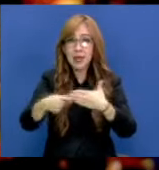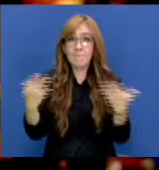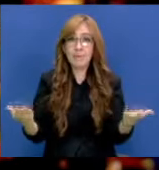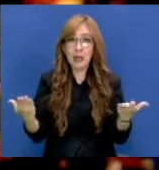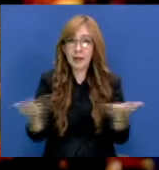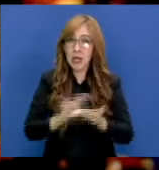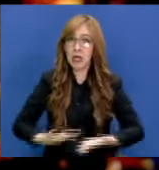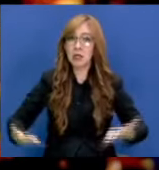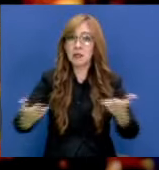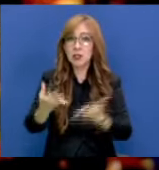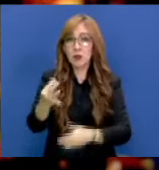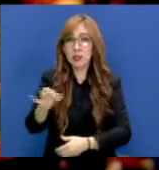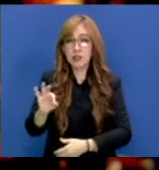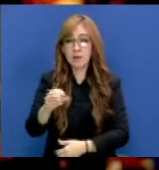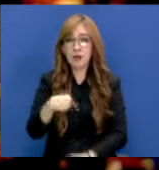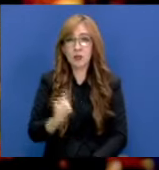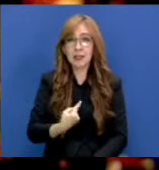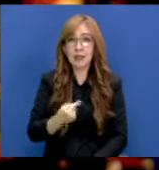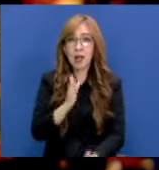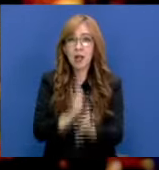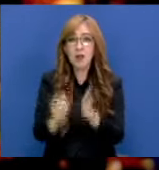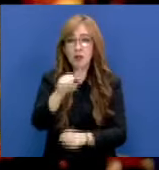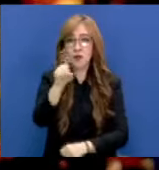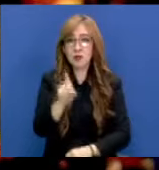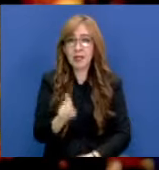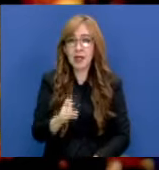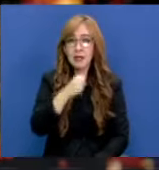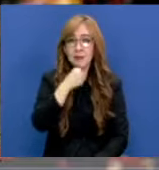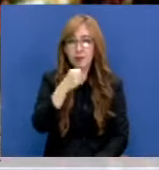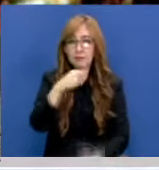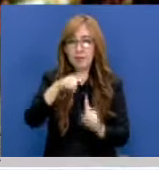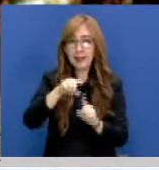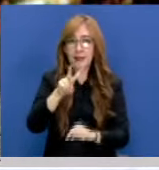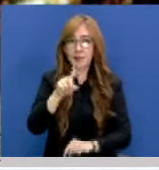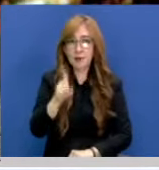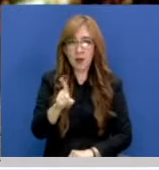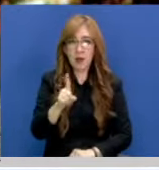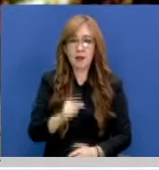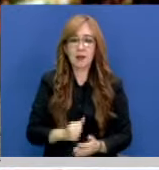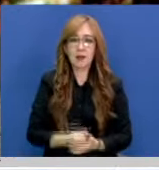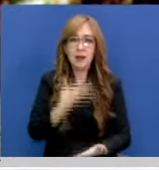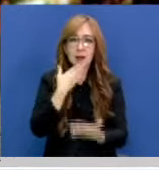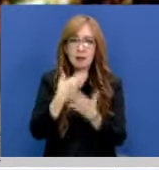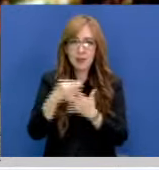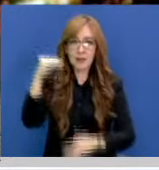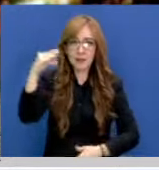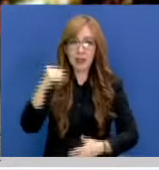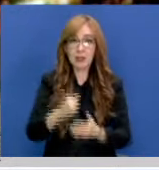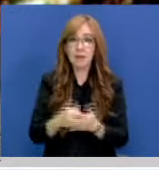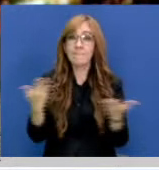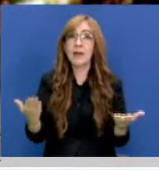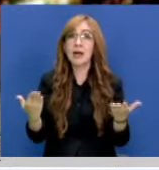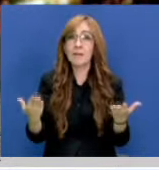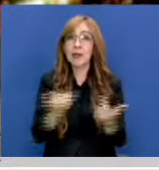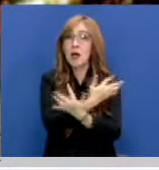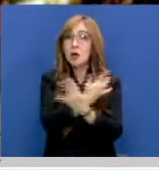warga terkini? Kita tanyakan langsung kepada reporter TV One Wawan Sugiarto di Lumajang. Selamat pagi Wawan, bagaimana kondisi warga